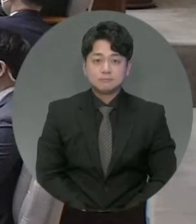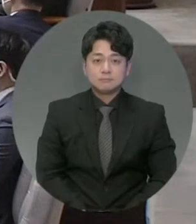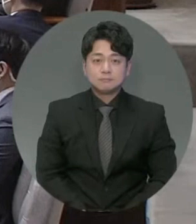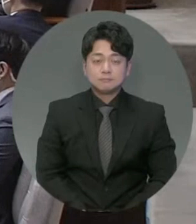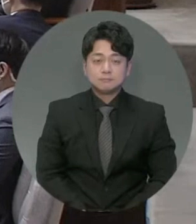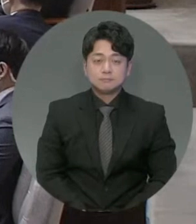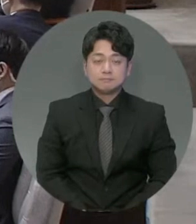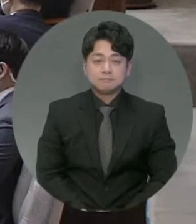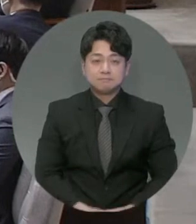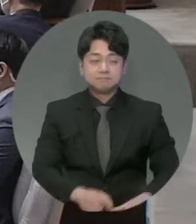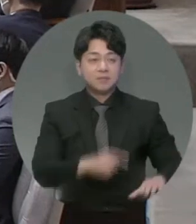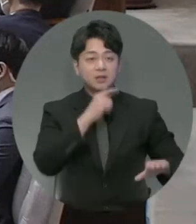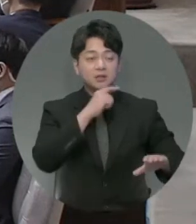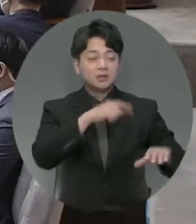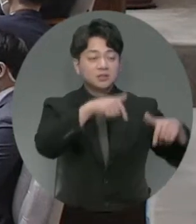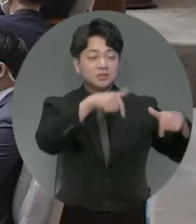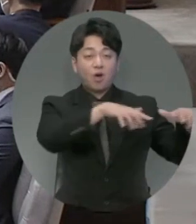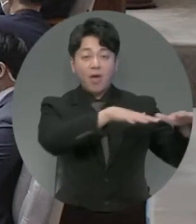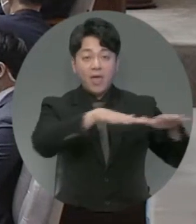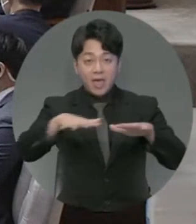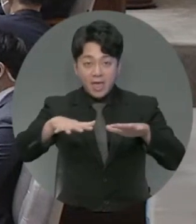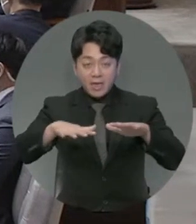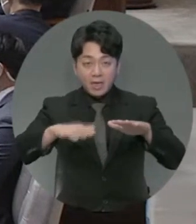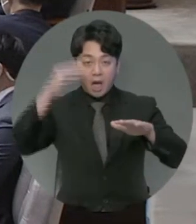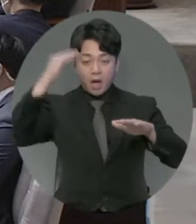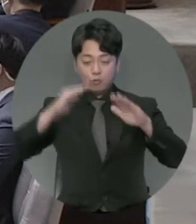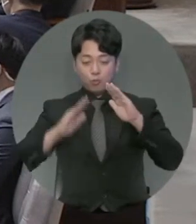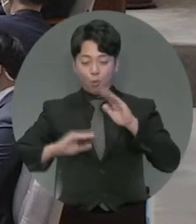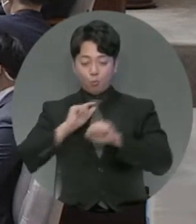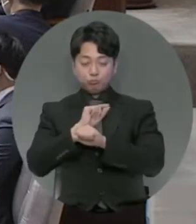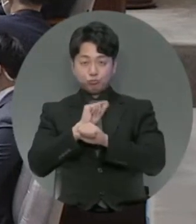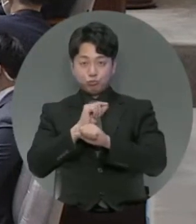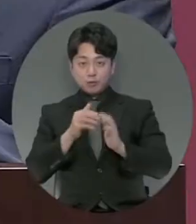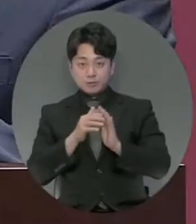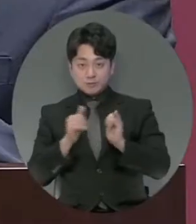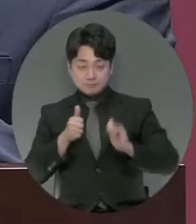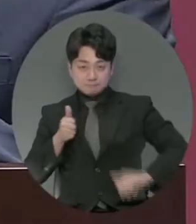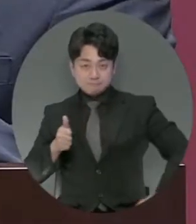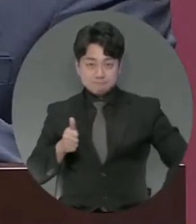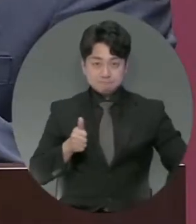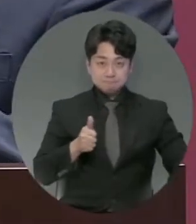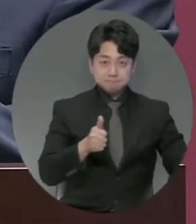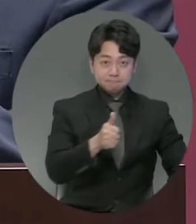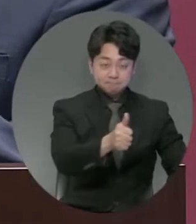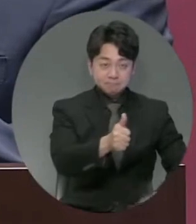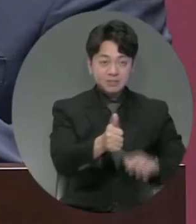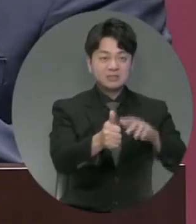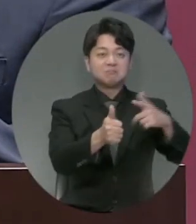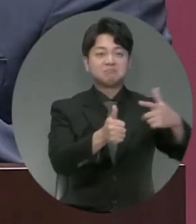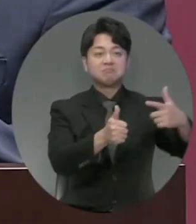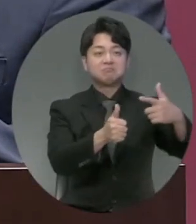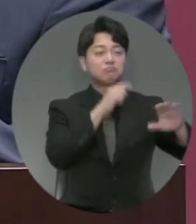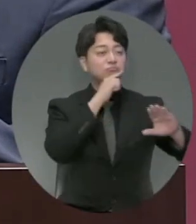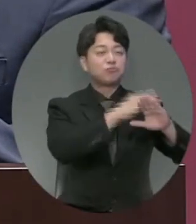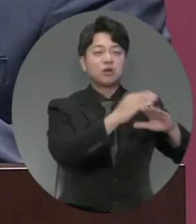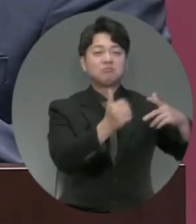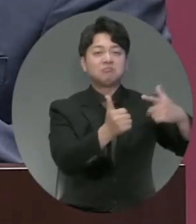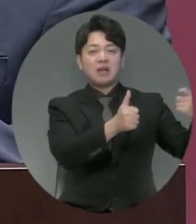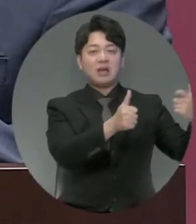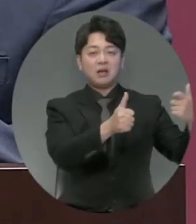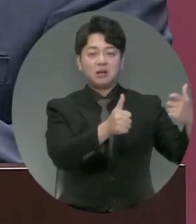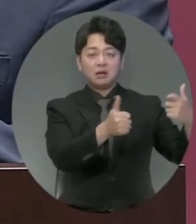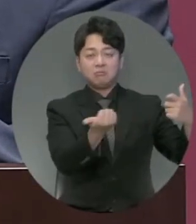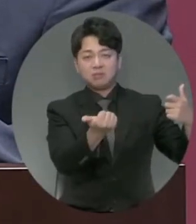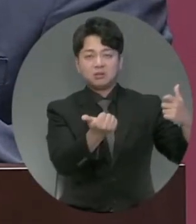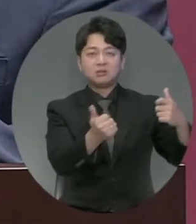장관님, 서해 공무원 사망 사건에 대해서 질문하겠습니다. 2년 전 서해 공무원 사망 사건 정보 판단을 했습니다.